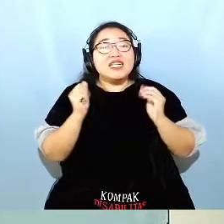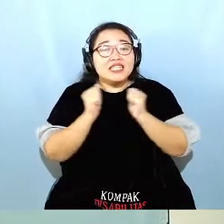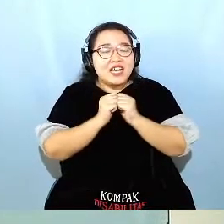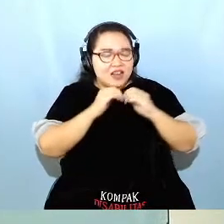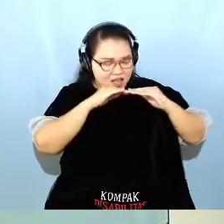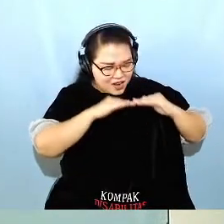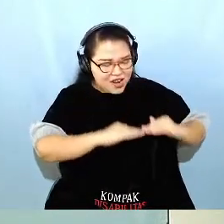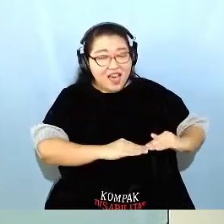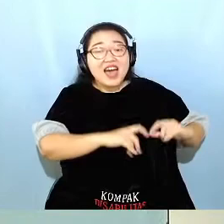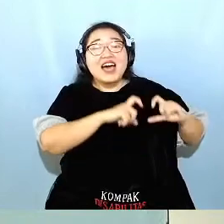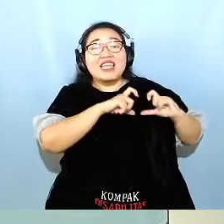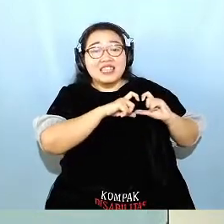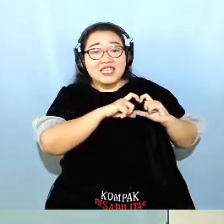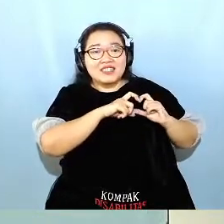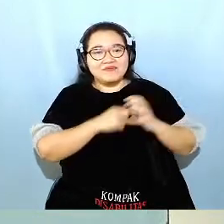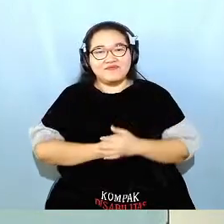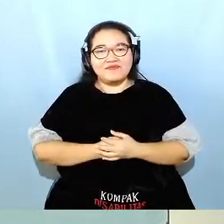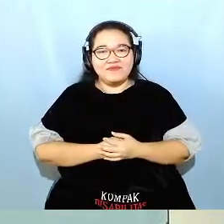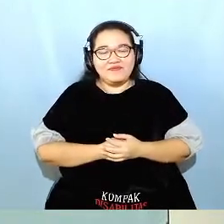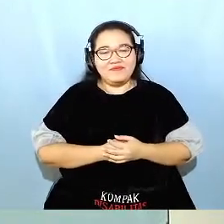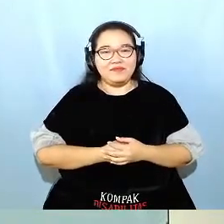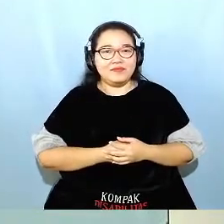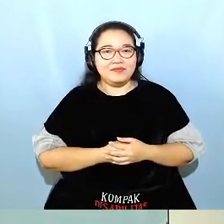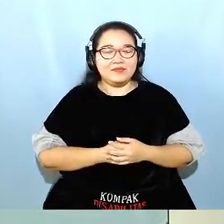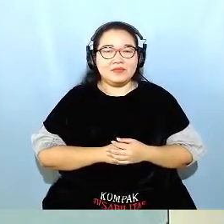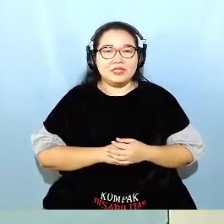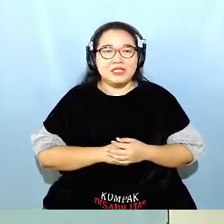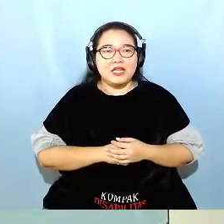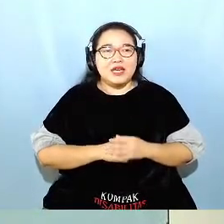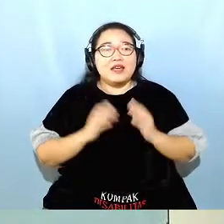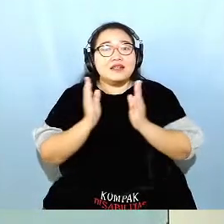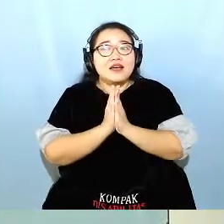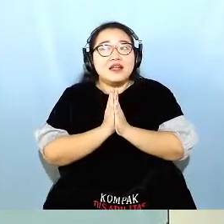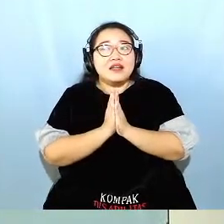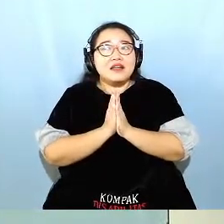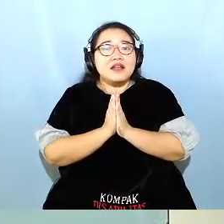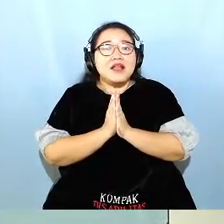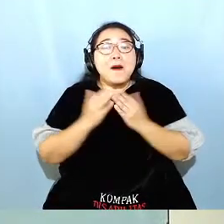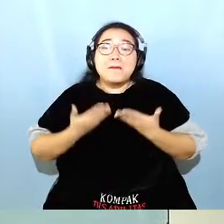Lalu juga kata-kata peneguhan ini dalam bentuk pujian.